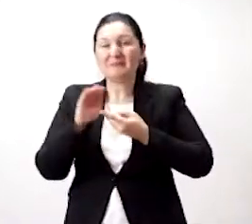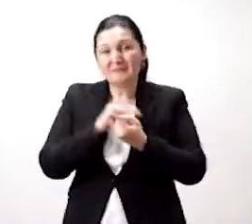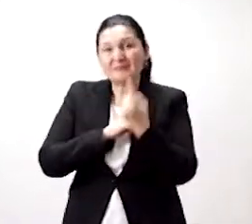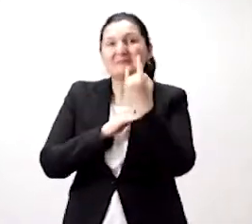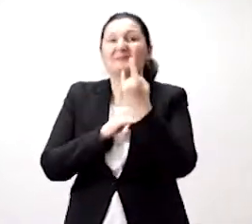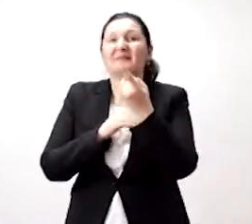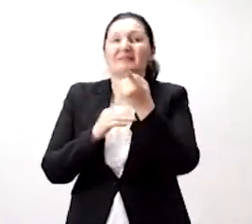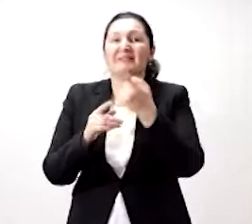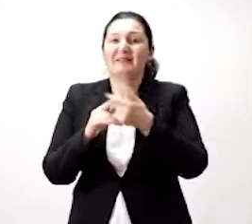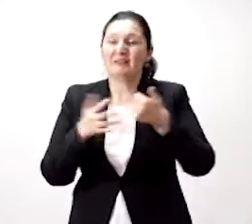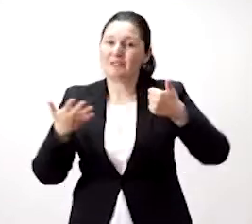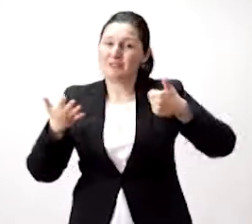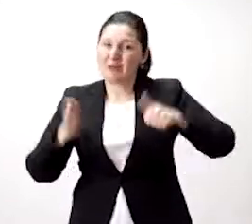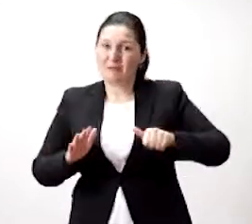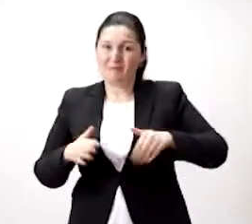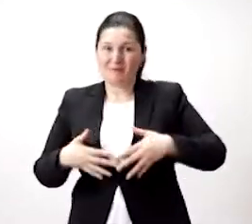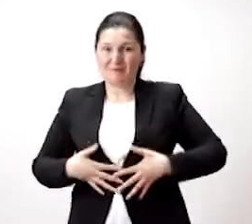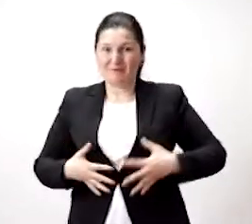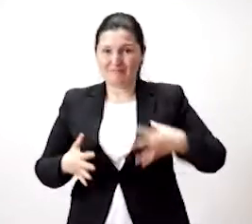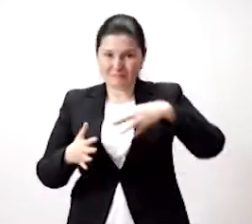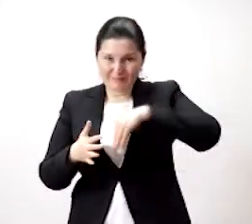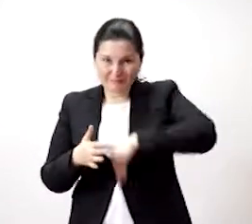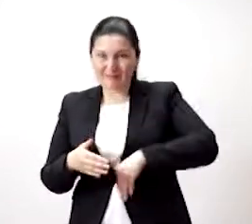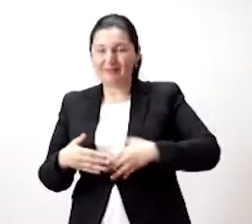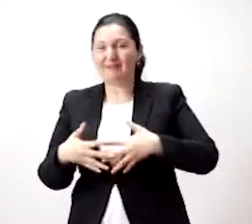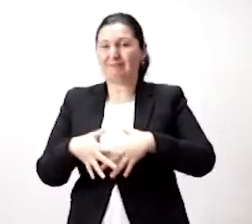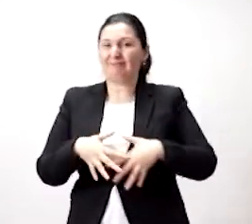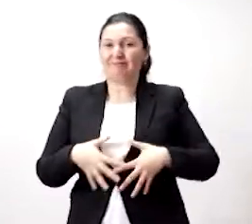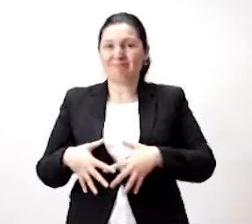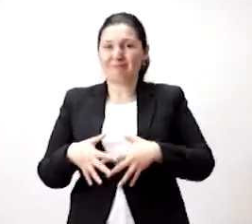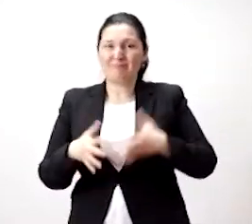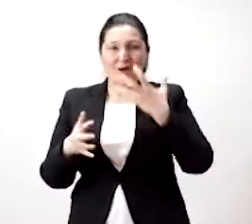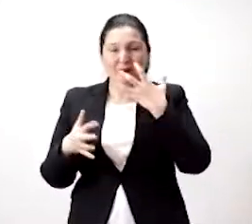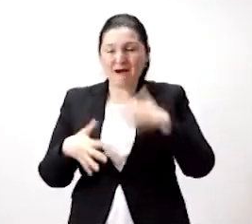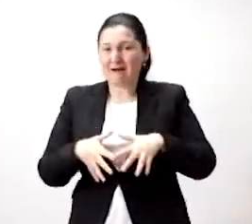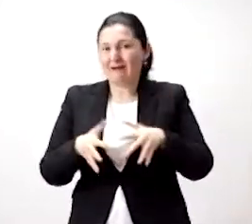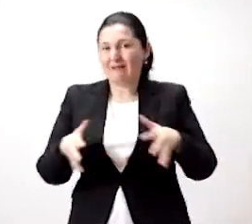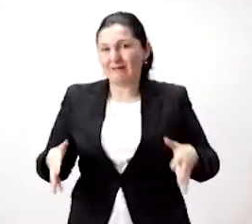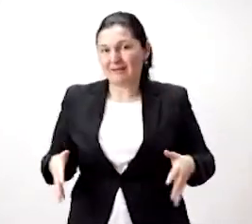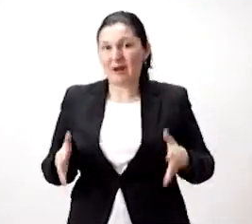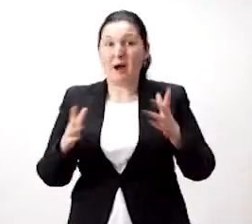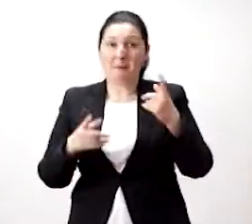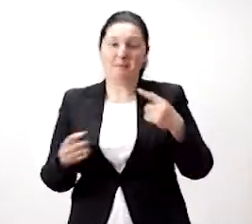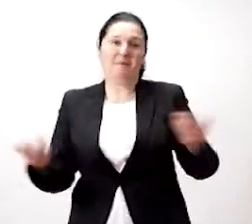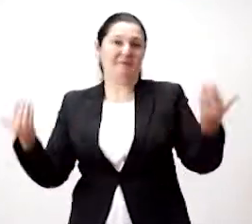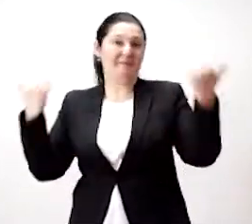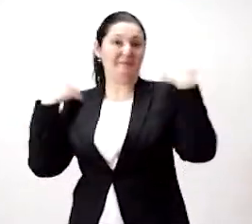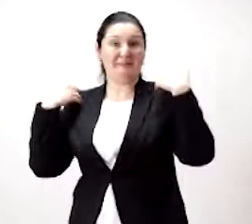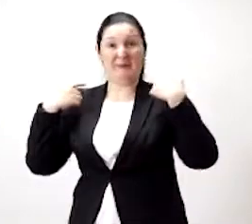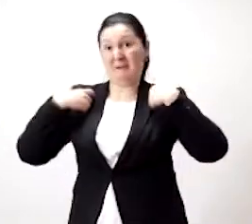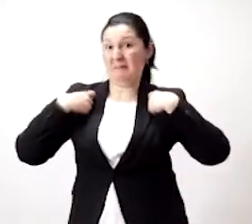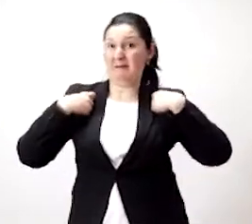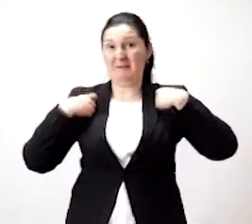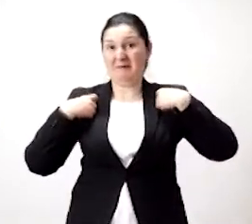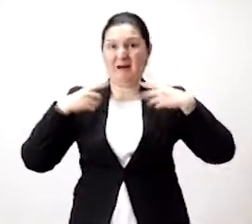اوچهش 6 ماه زندگی میکند. بعد 6 ماه دیگر در پشت اوچهش